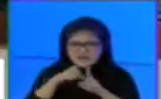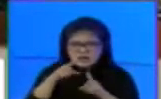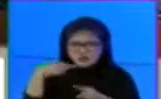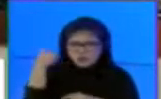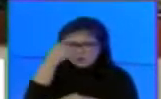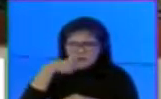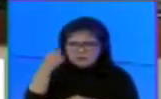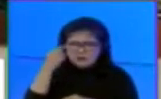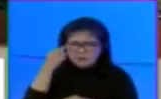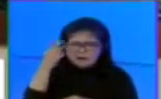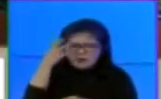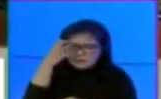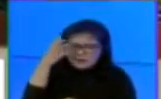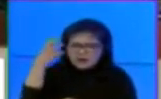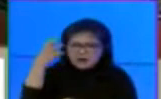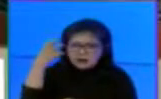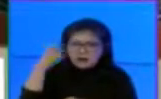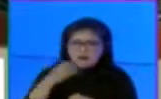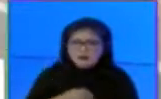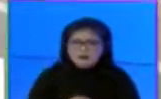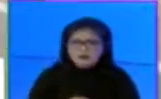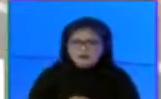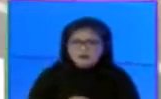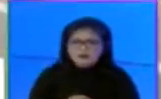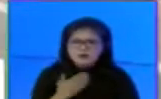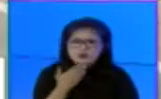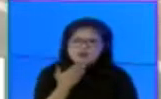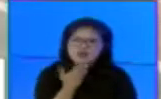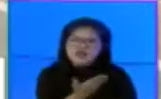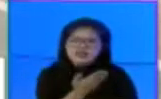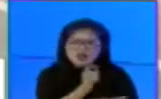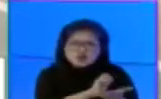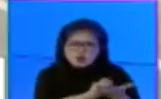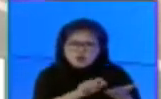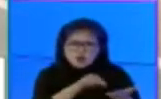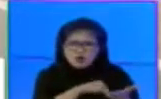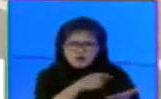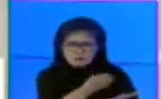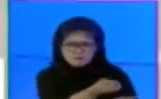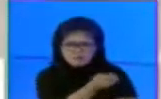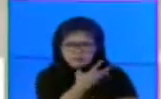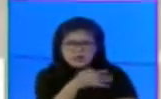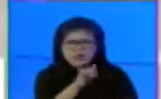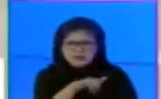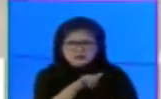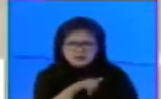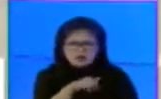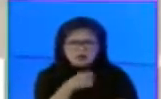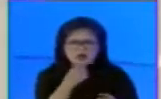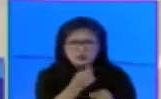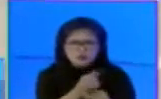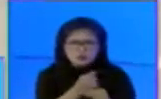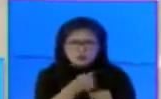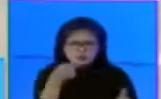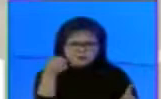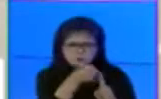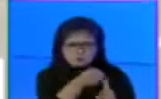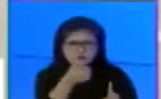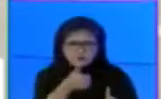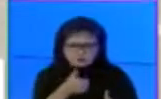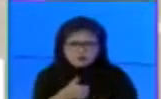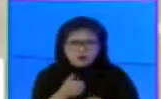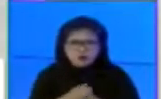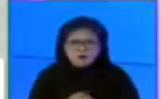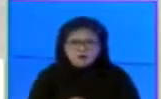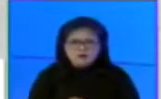Setelah dikonfirmasi, pihak sekolah tempat bocah tersebut belajar membenarkan adanya tindak kekerasan oleh seorang guru. Aksi